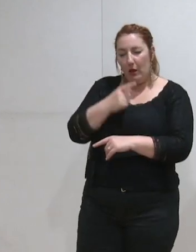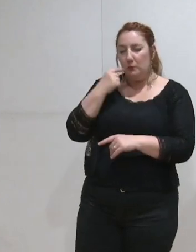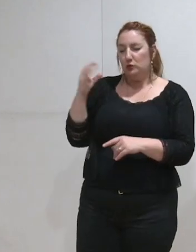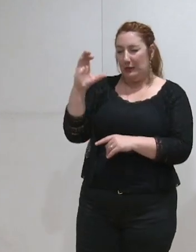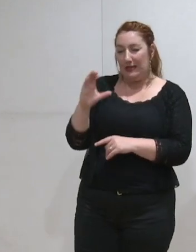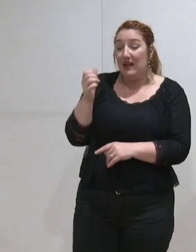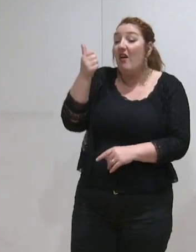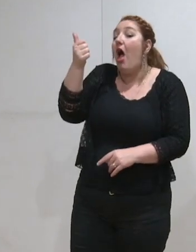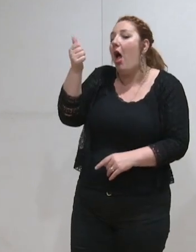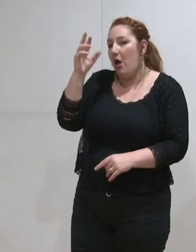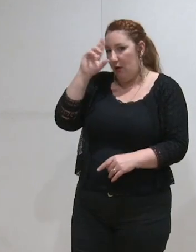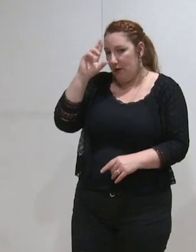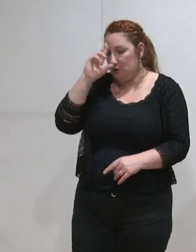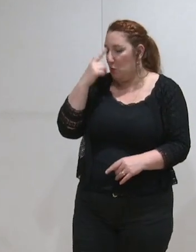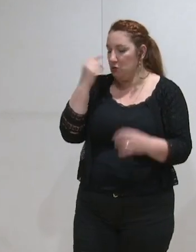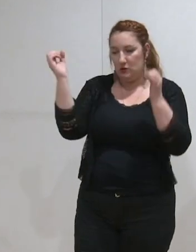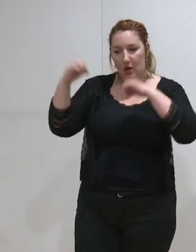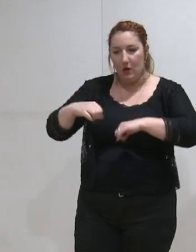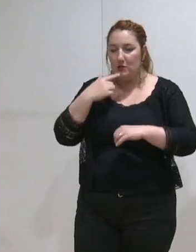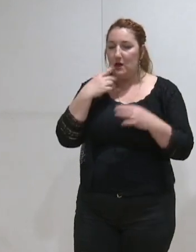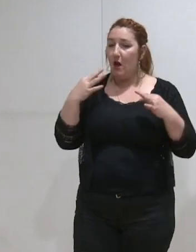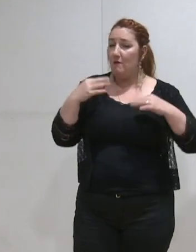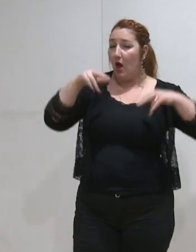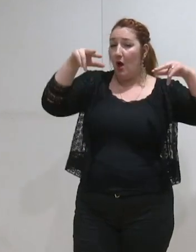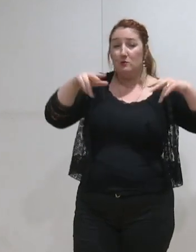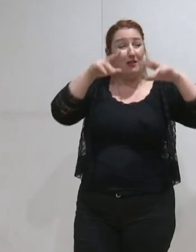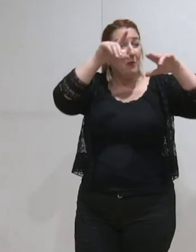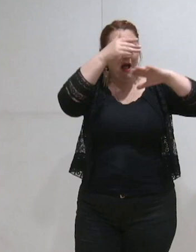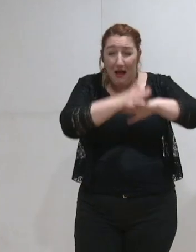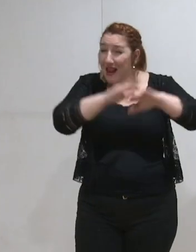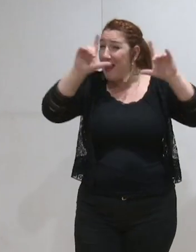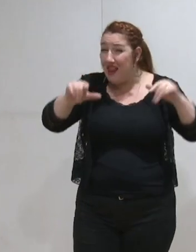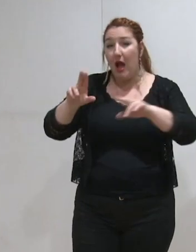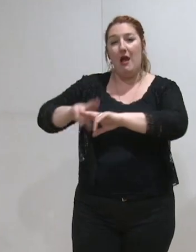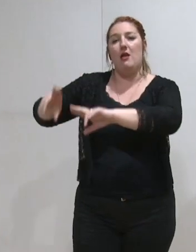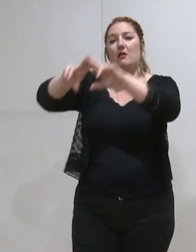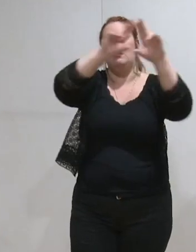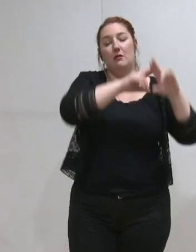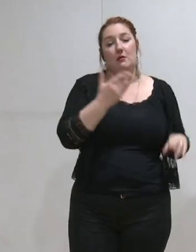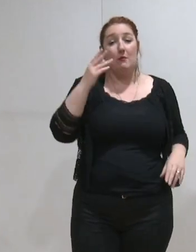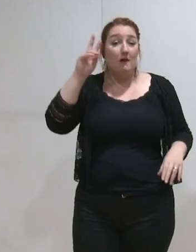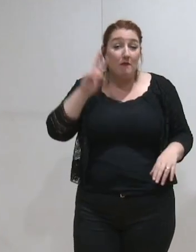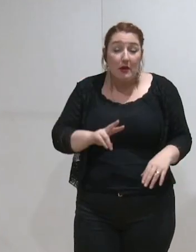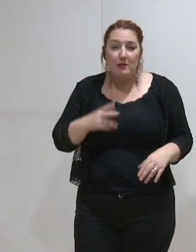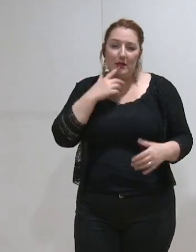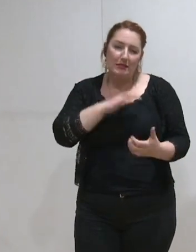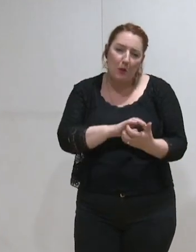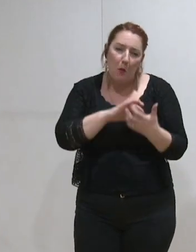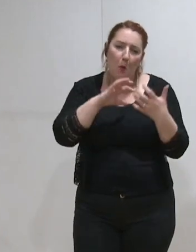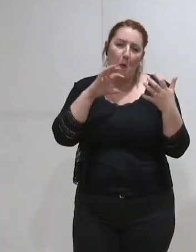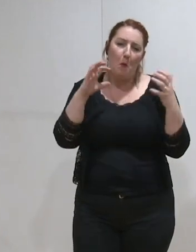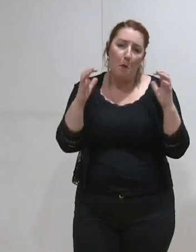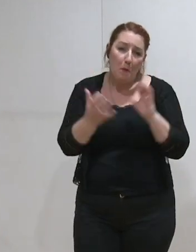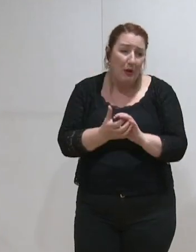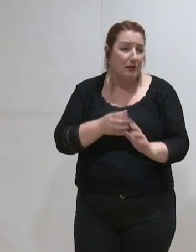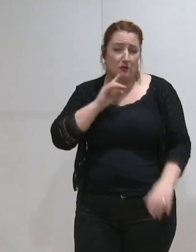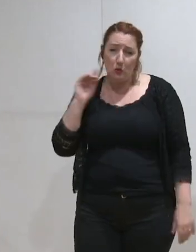question de la réhabilitation du logement existant mais ça c'est une opération extrêmement complexe et